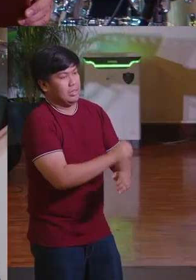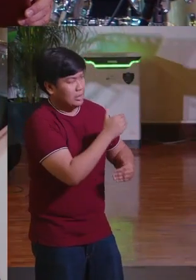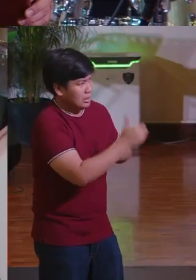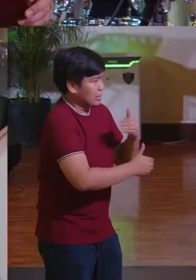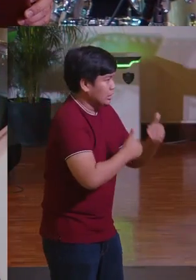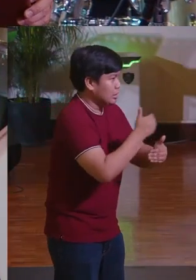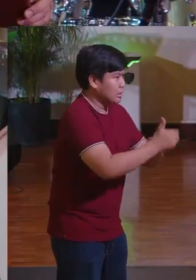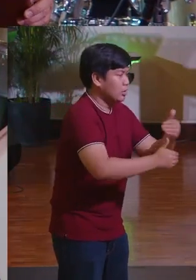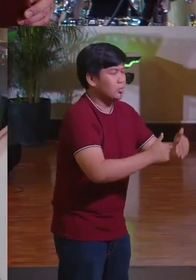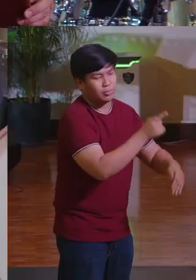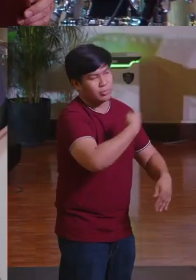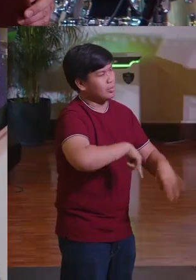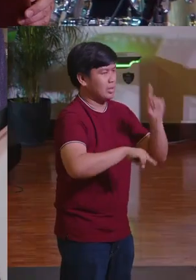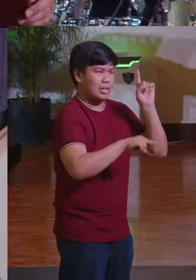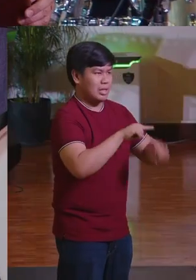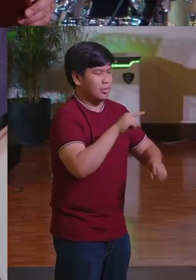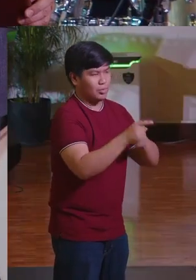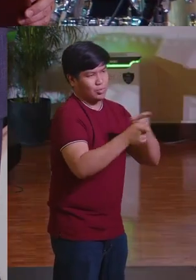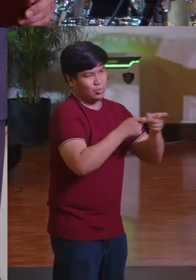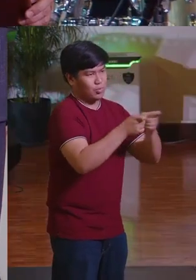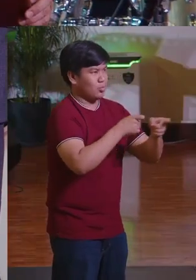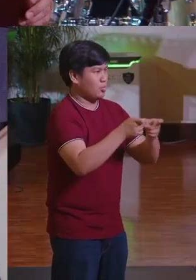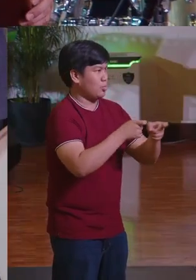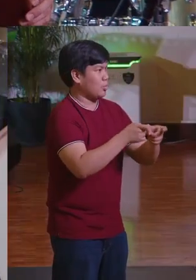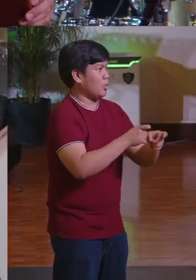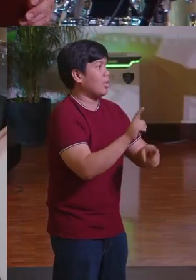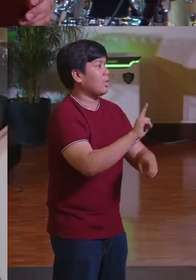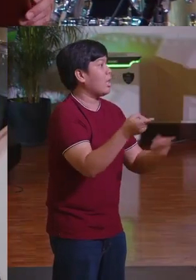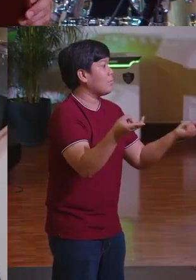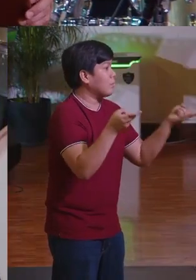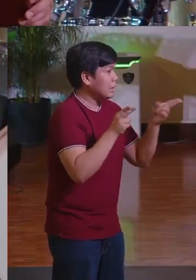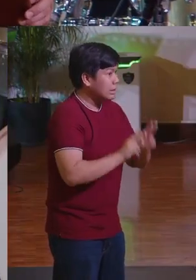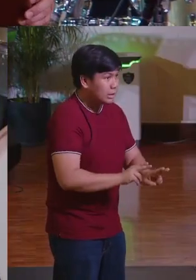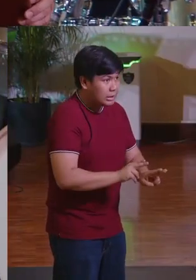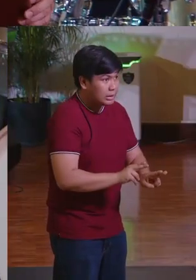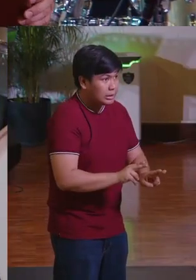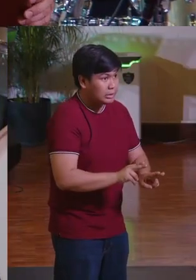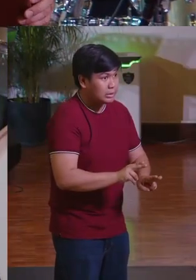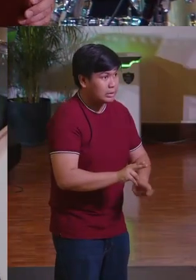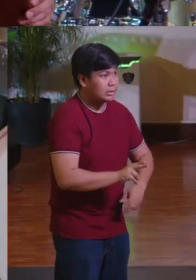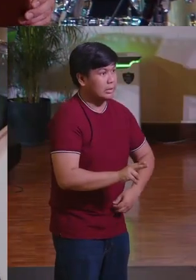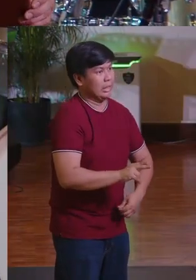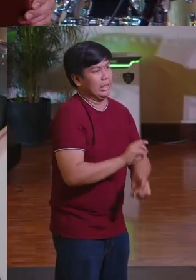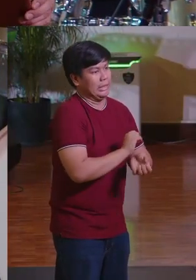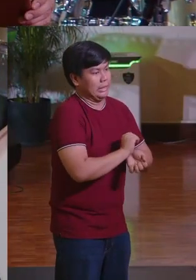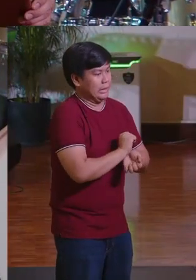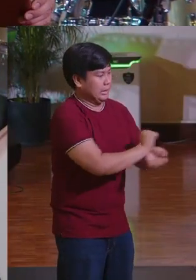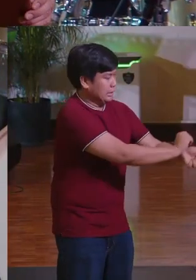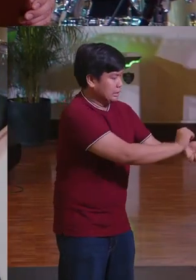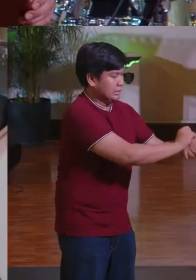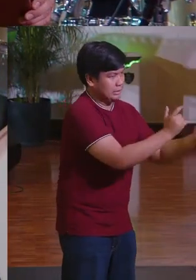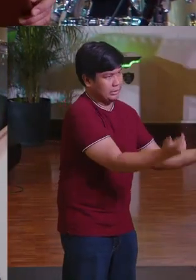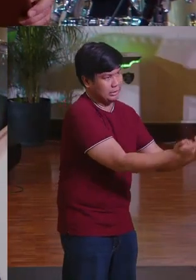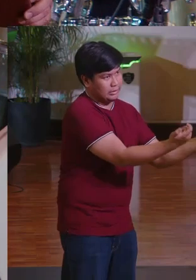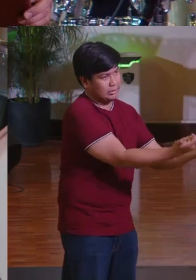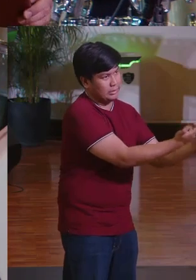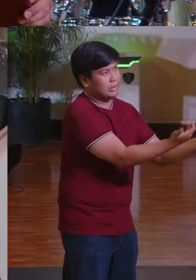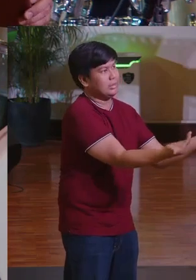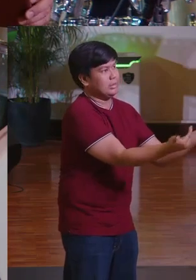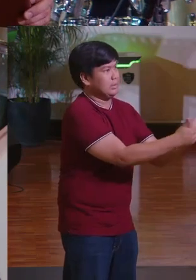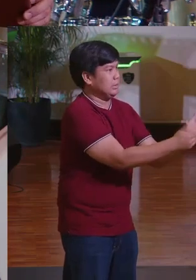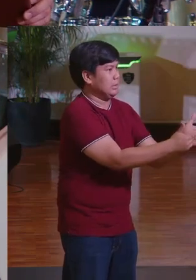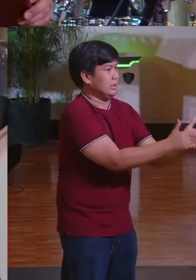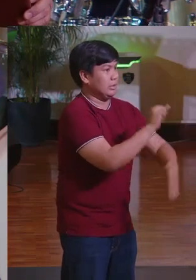kayang kontrolin. At ang tawag po sa mga bagay na yan ay enslavement. At pag hindi ho